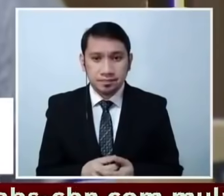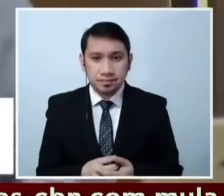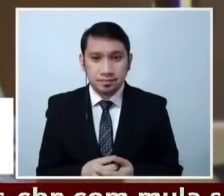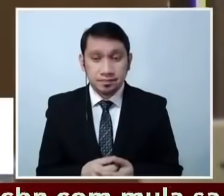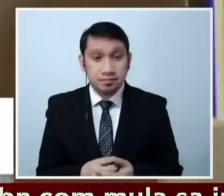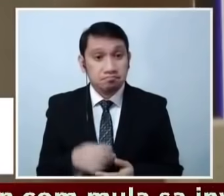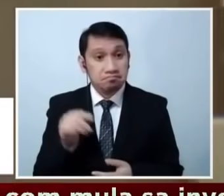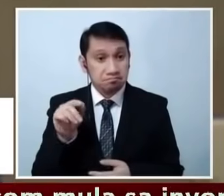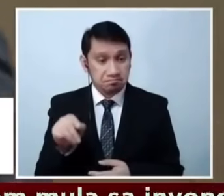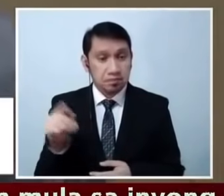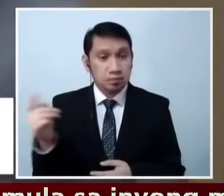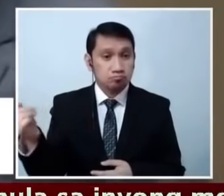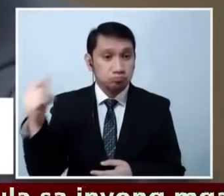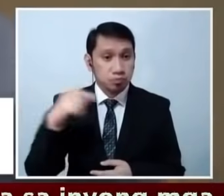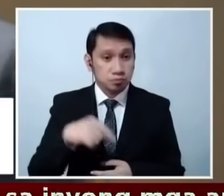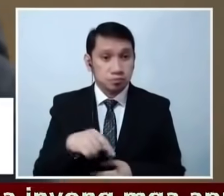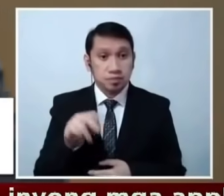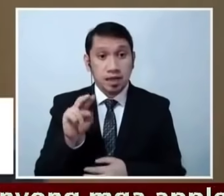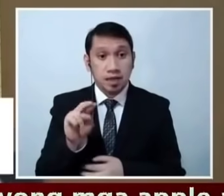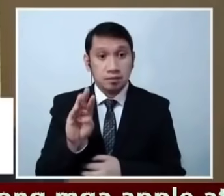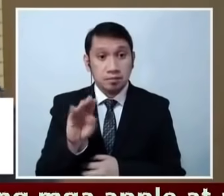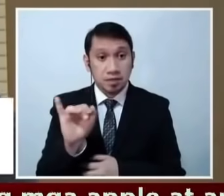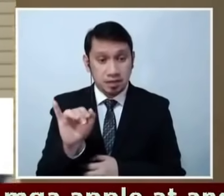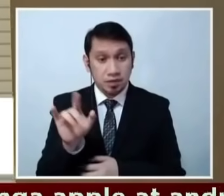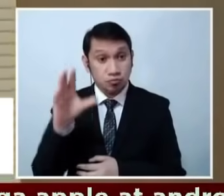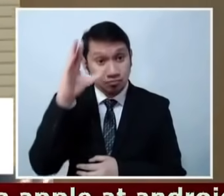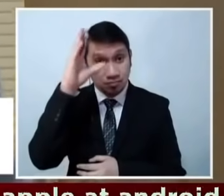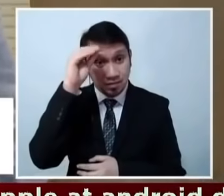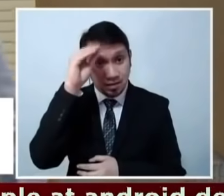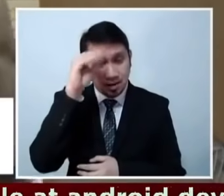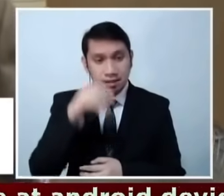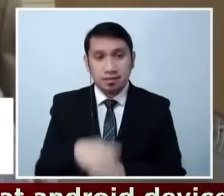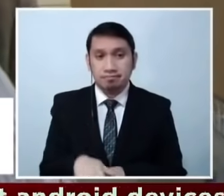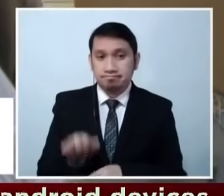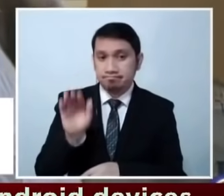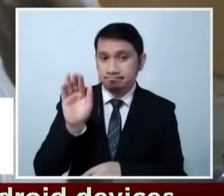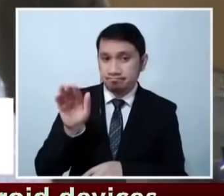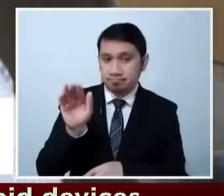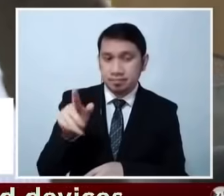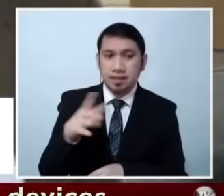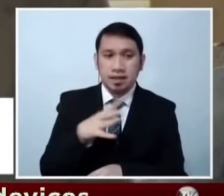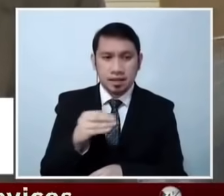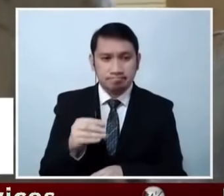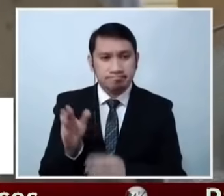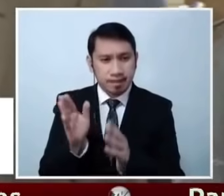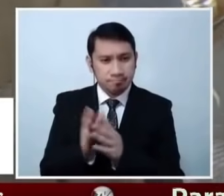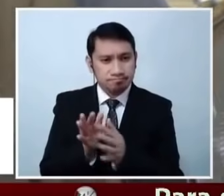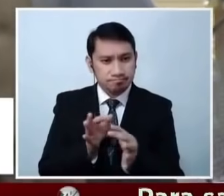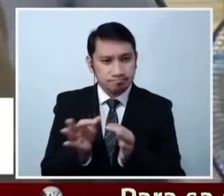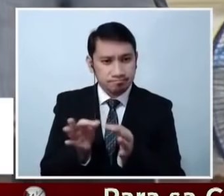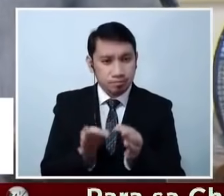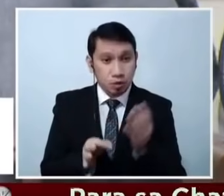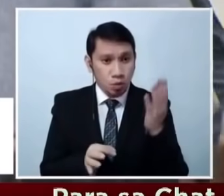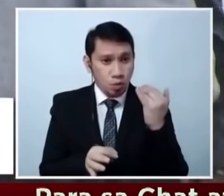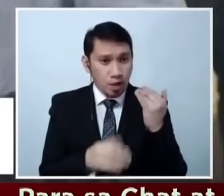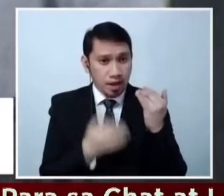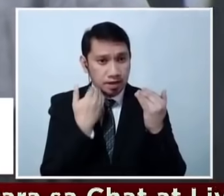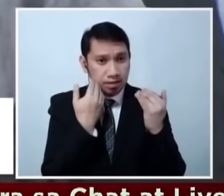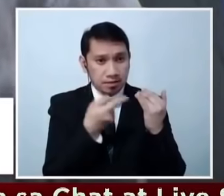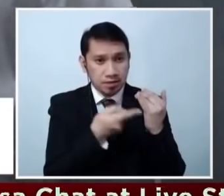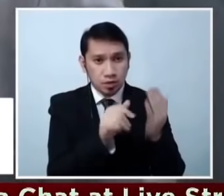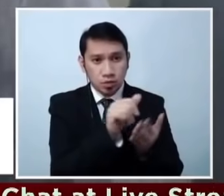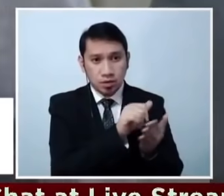Dumating sa NBI kahapon si Julian Ongpin matapos ipatawag at magbigay ng paliwanag sa pagkamatay ng visual artist na si Bree